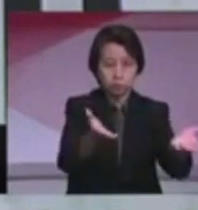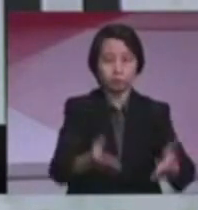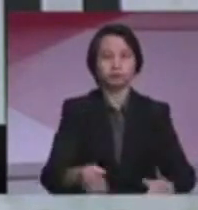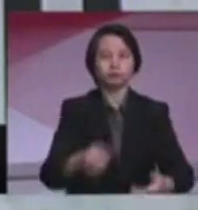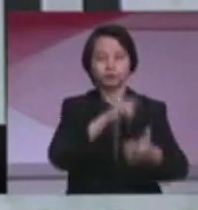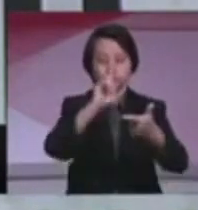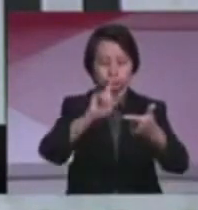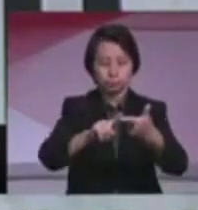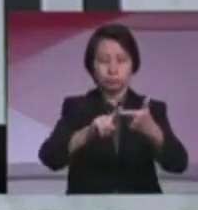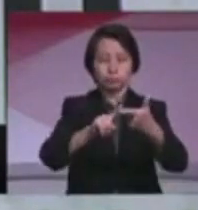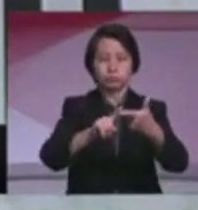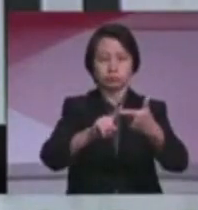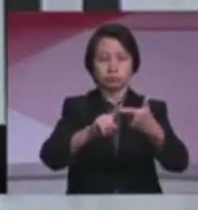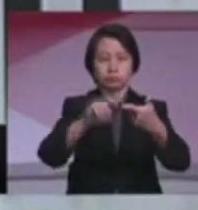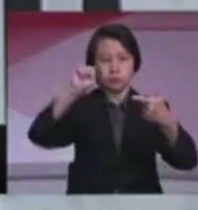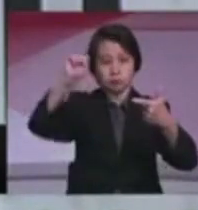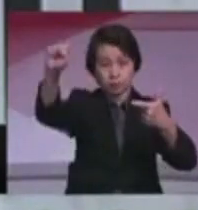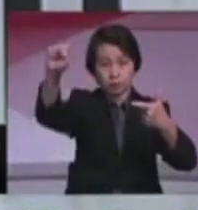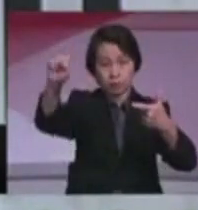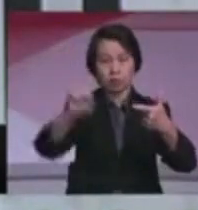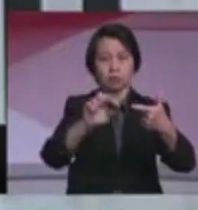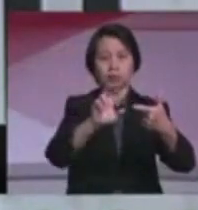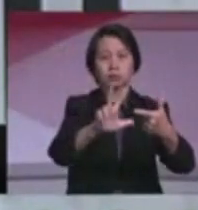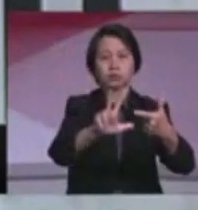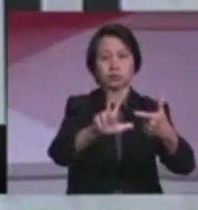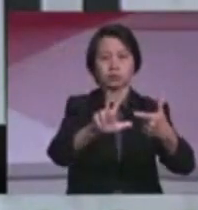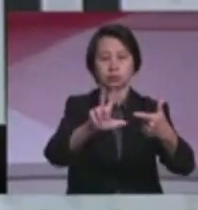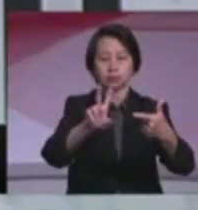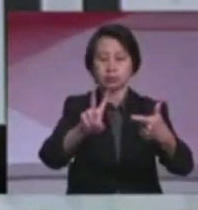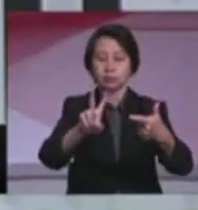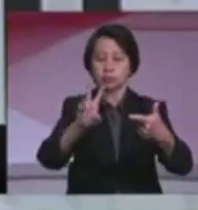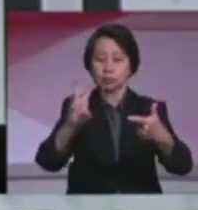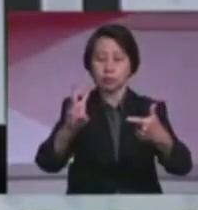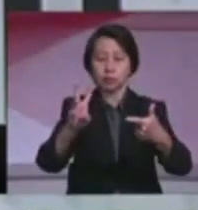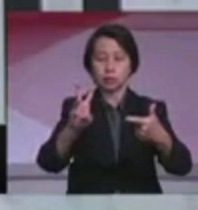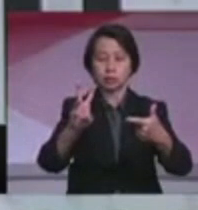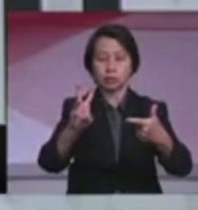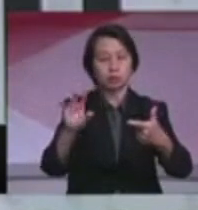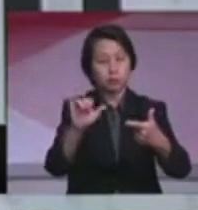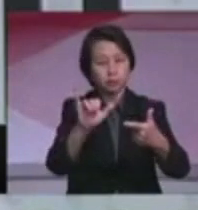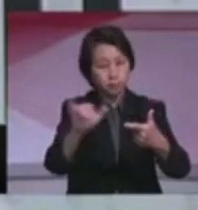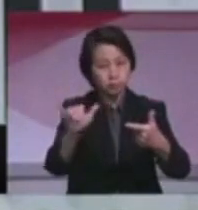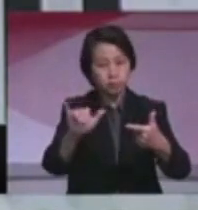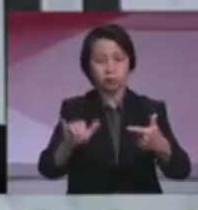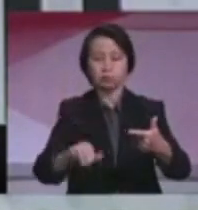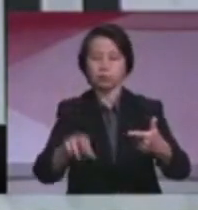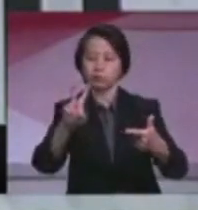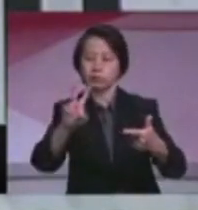Ini diikuti oleh negeri Sabah sebanyak 326 kes iaitu bersamaan dengan